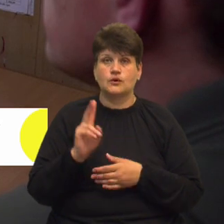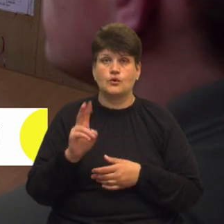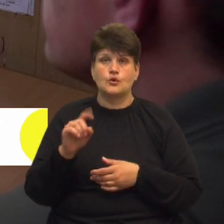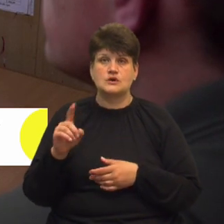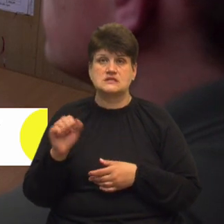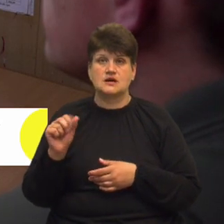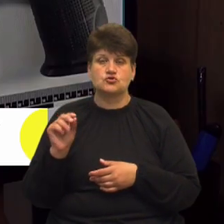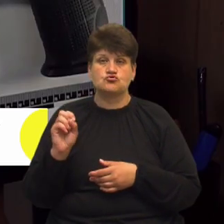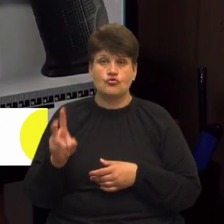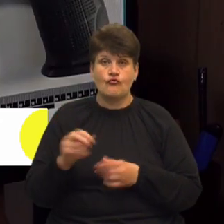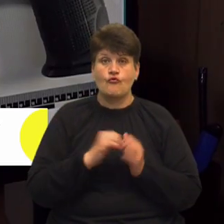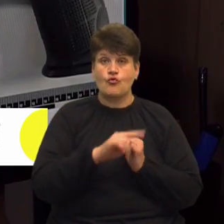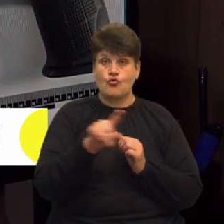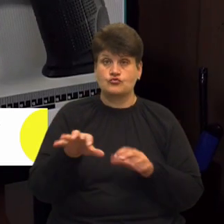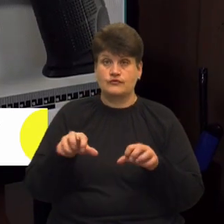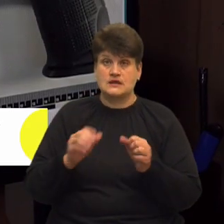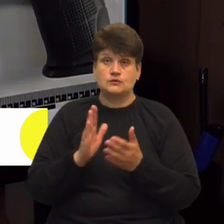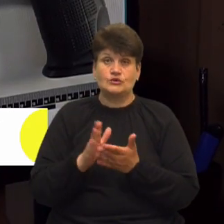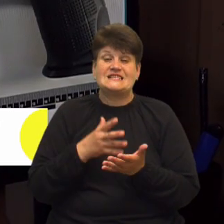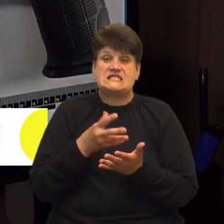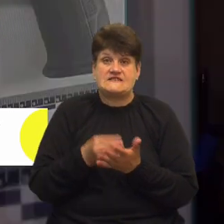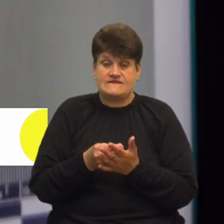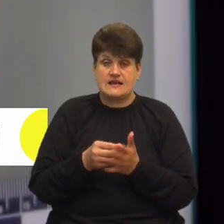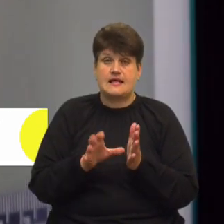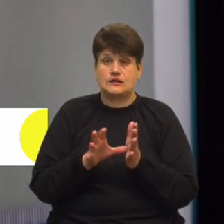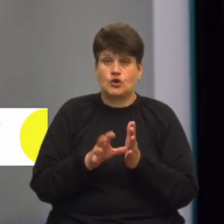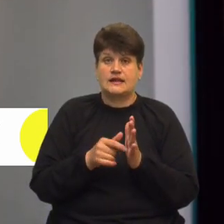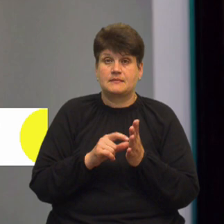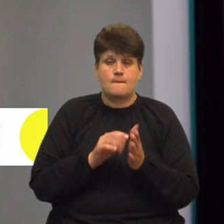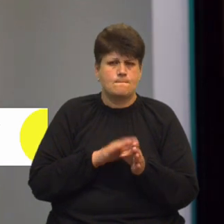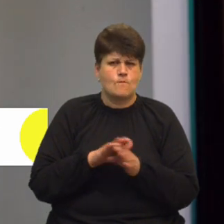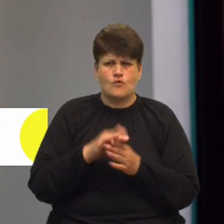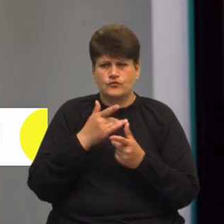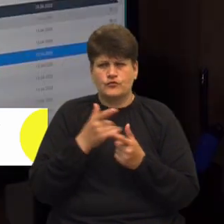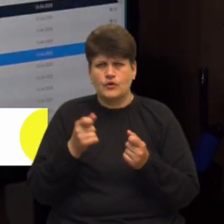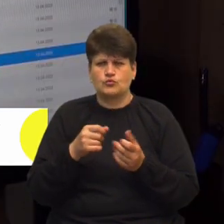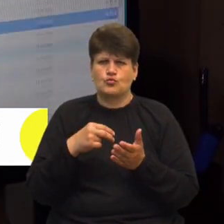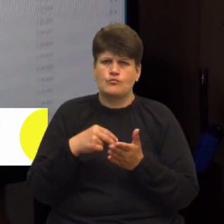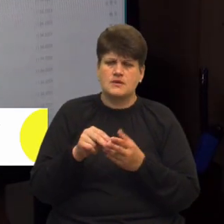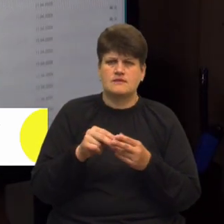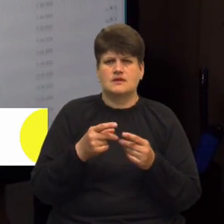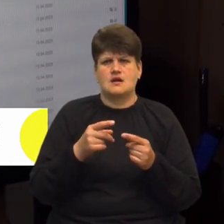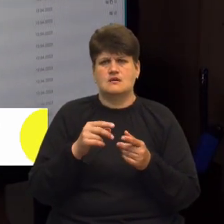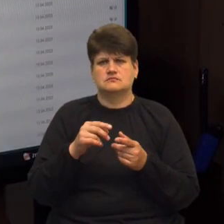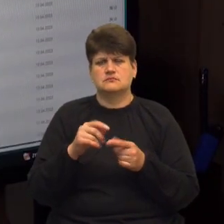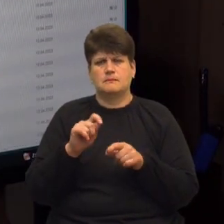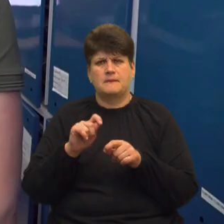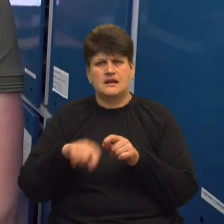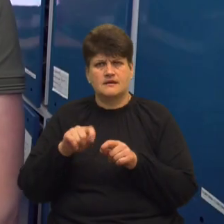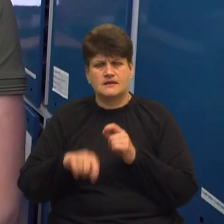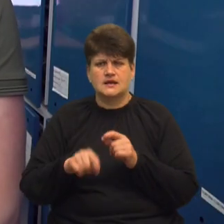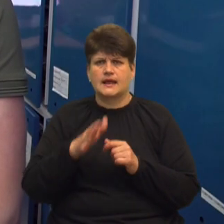кожного власника зброї буде свій електронний кабінет з повною інформацією, відмітки купівлі-продажу, перевірки, терміни